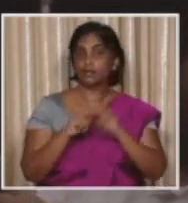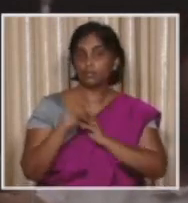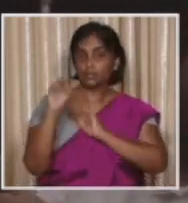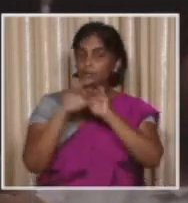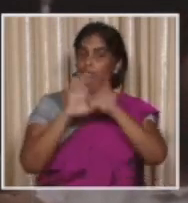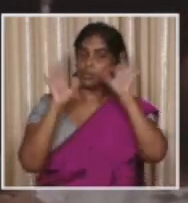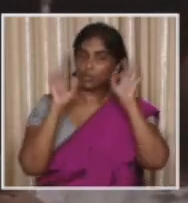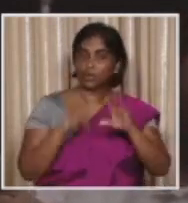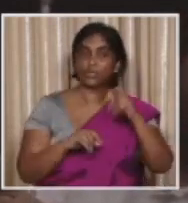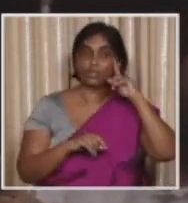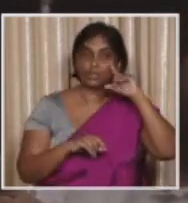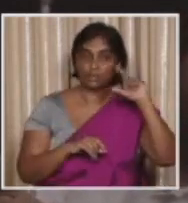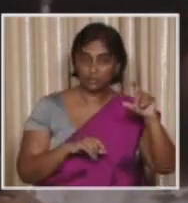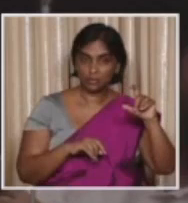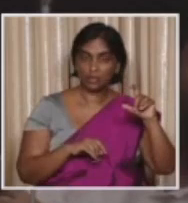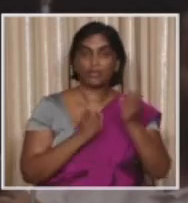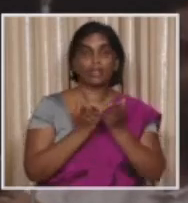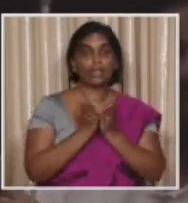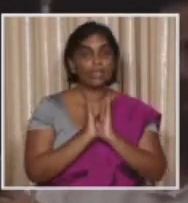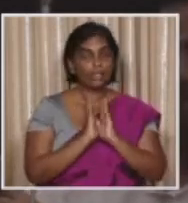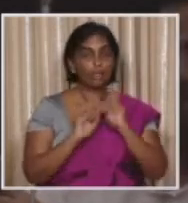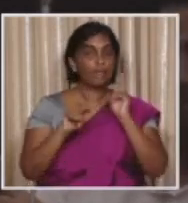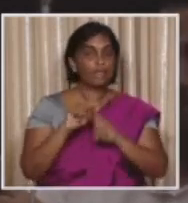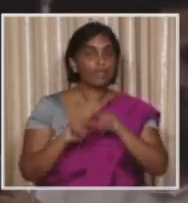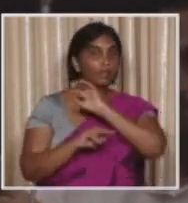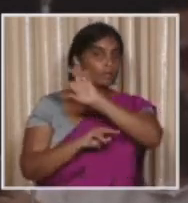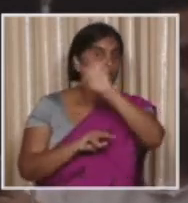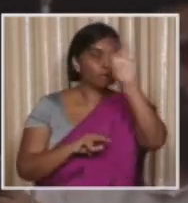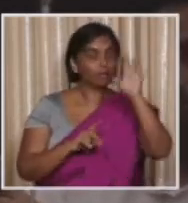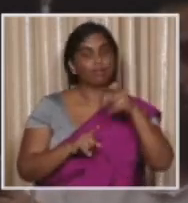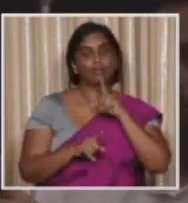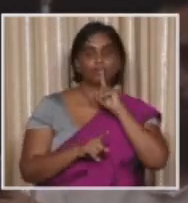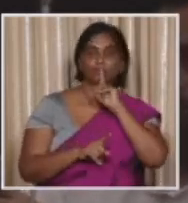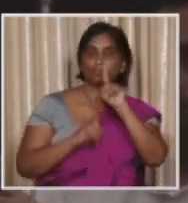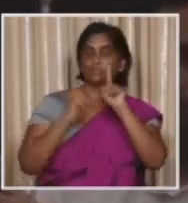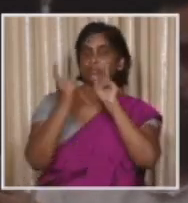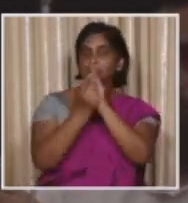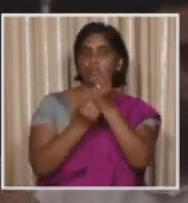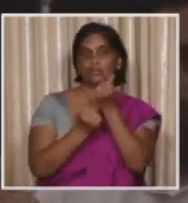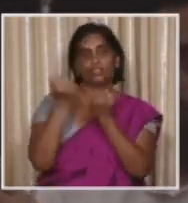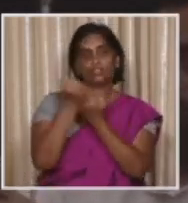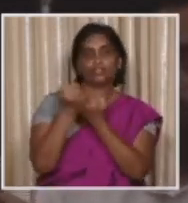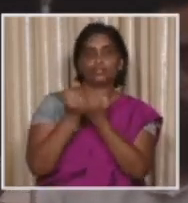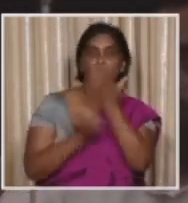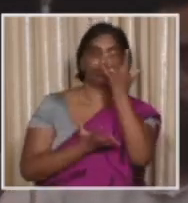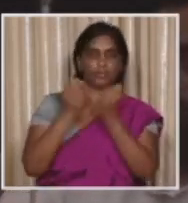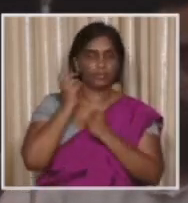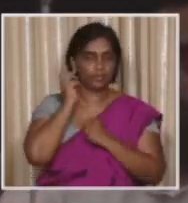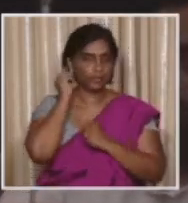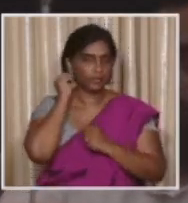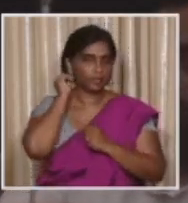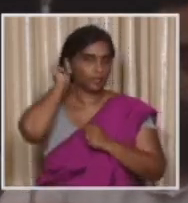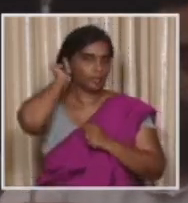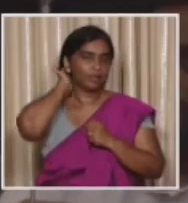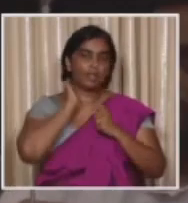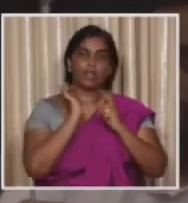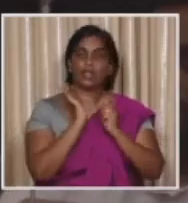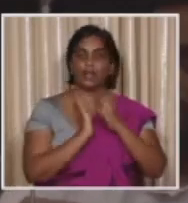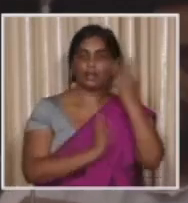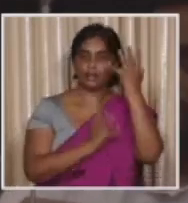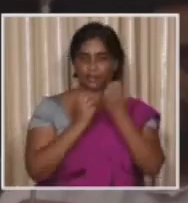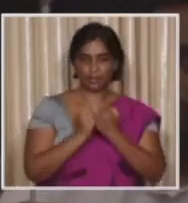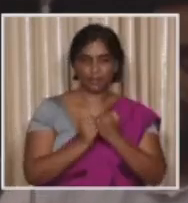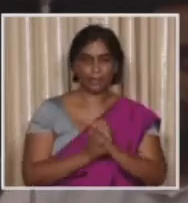යන්නේ නැතුව චීනය, ඉන්දියාව වැනි මිත්‍ර රටවල් වලට ගිහිල්ලා අපි ආධාර ලබා ගන්න ඕන කියලා. ණය ලබා ගන්න ඕන